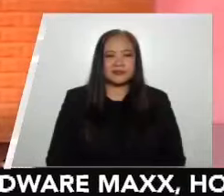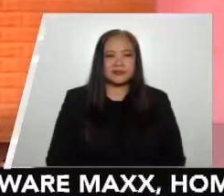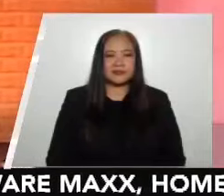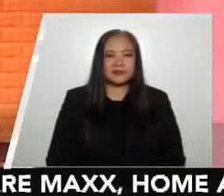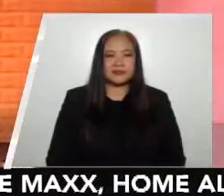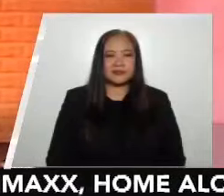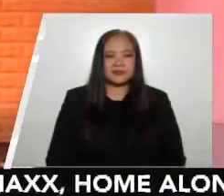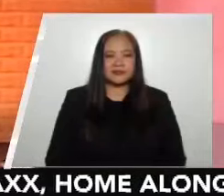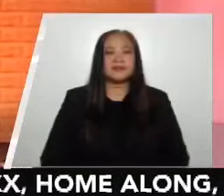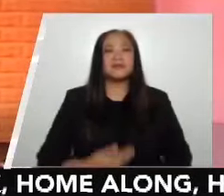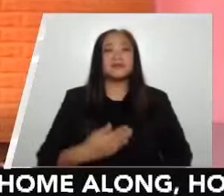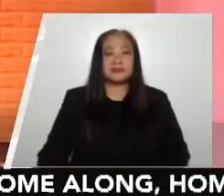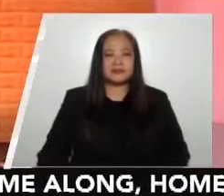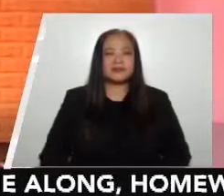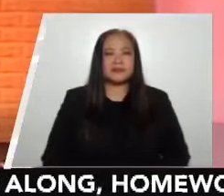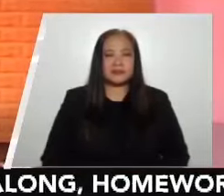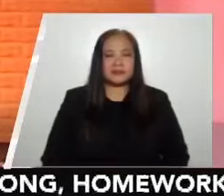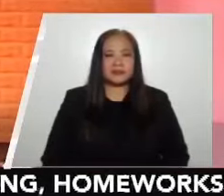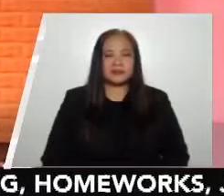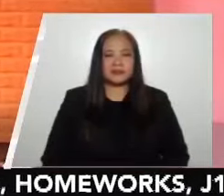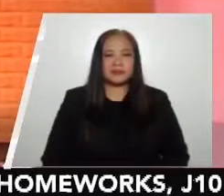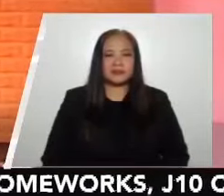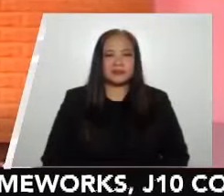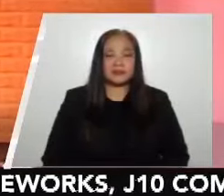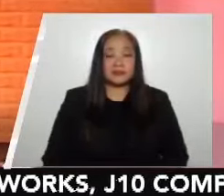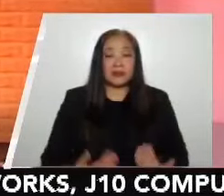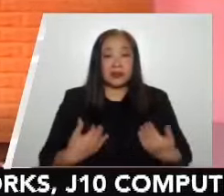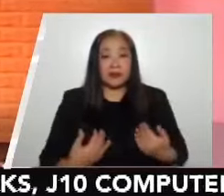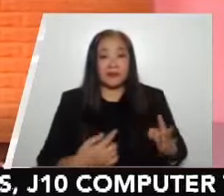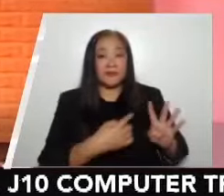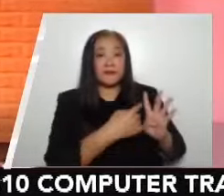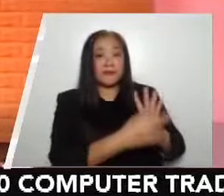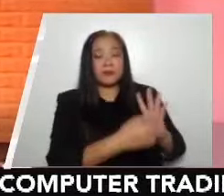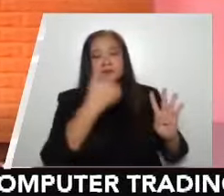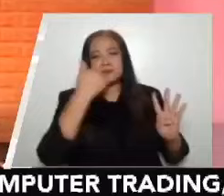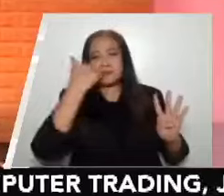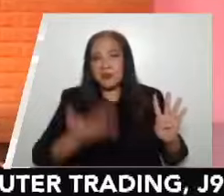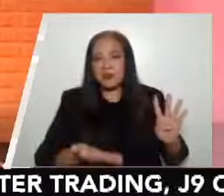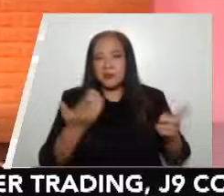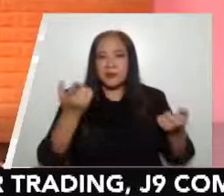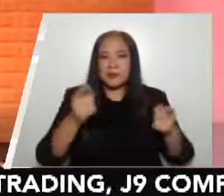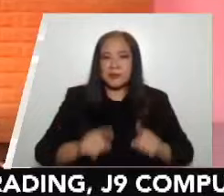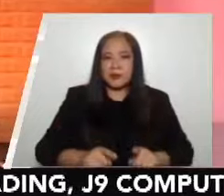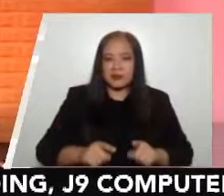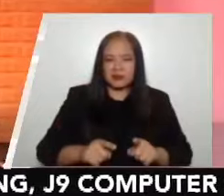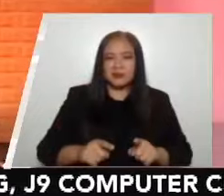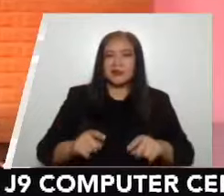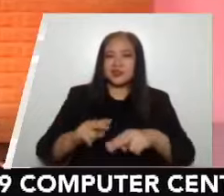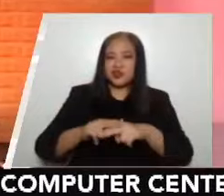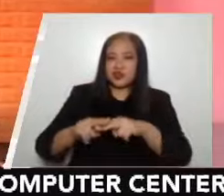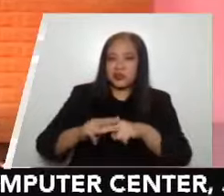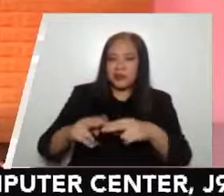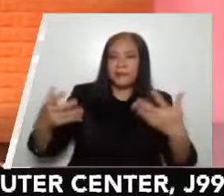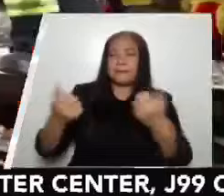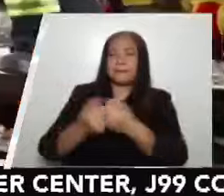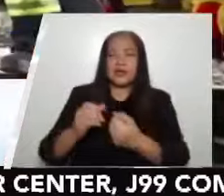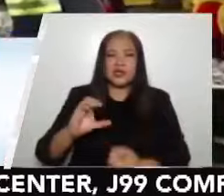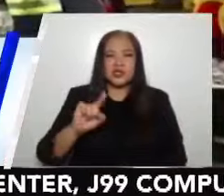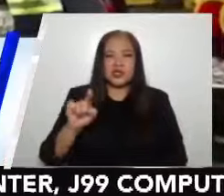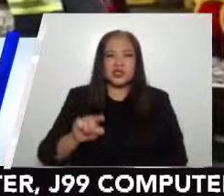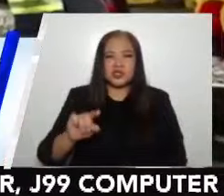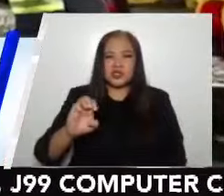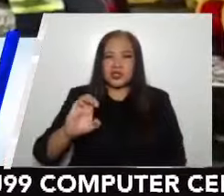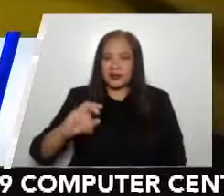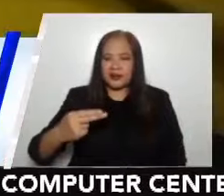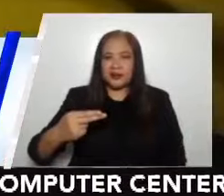Hindi bababa sa apat ang patay matapos magkasalpukan ang dalawang tren sa Czech Republic. Tumagilid at nawasak ang bago ng isang pampasaherong